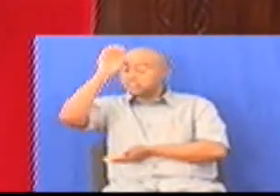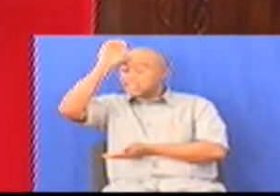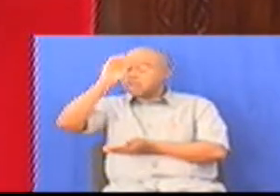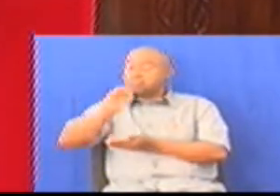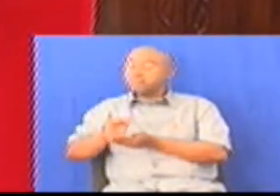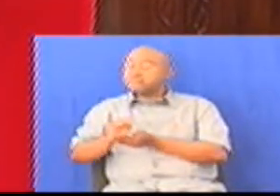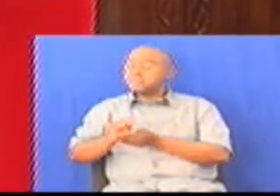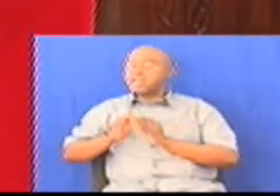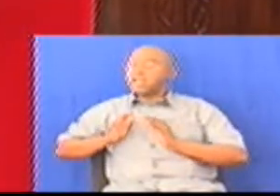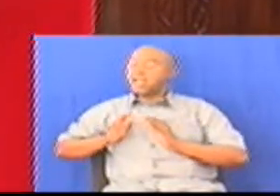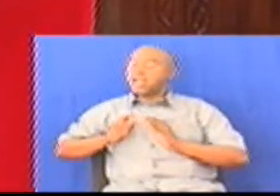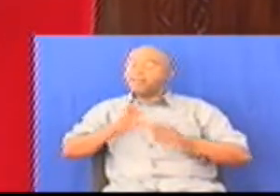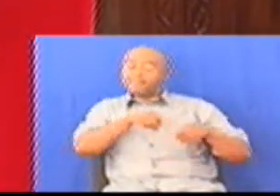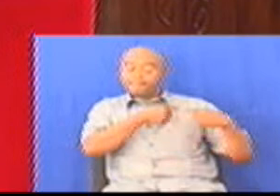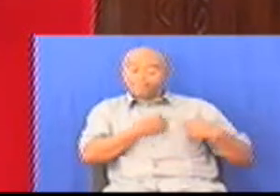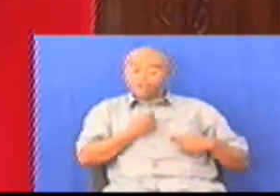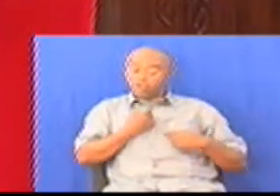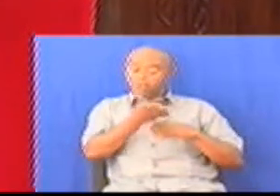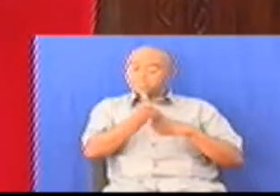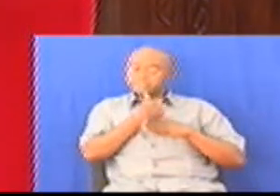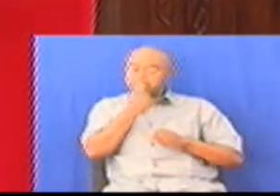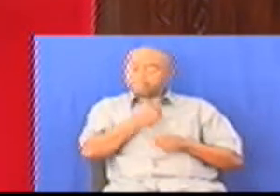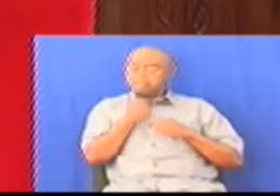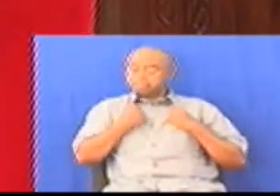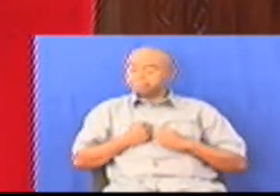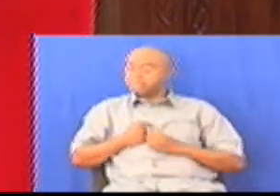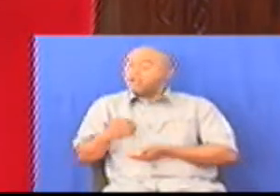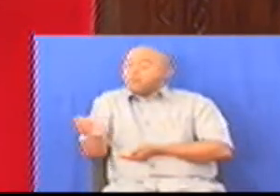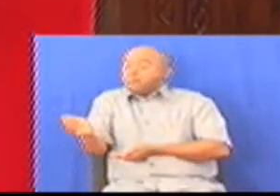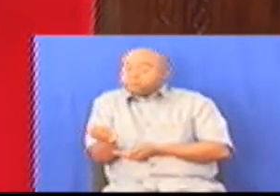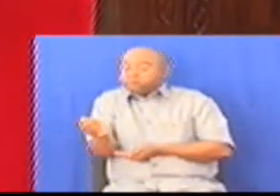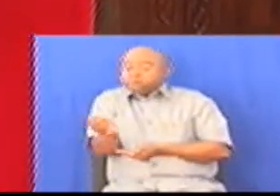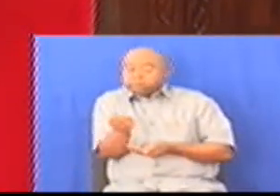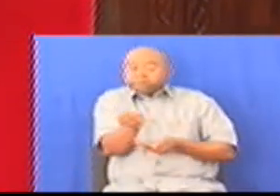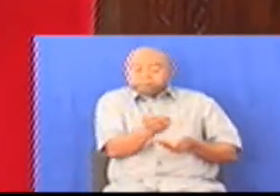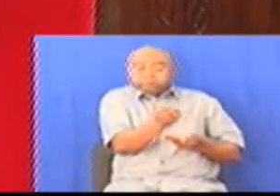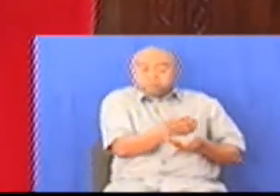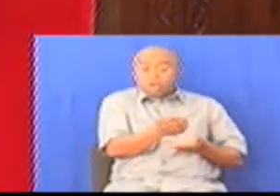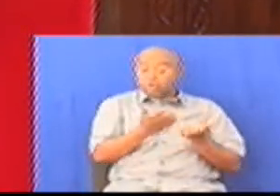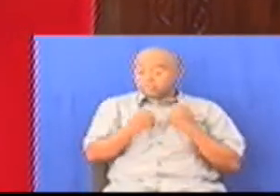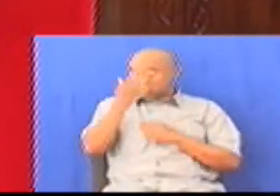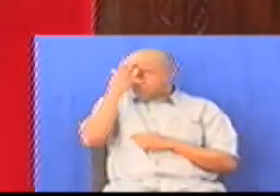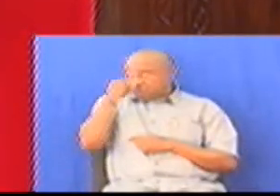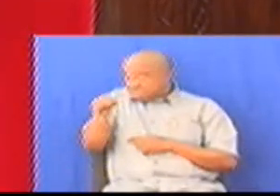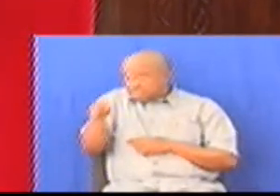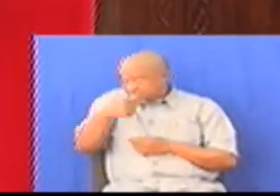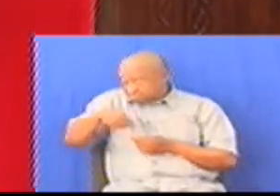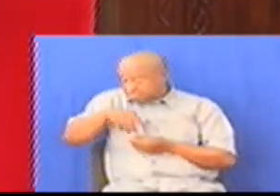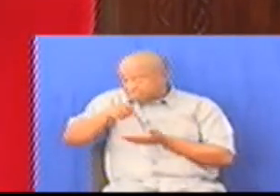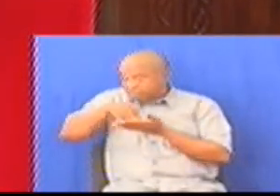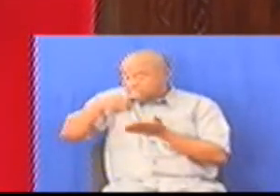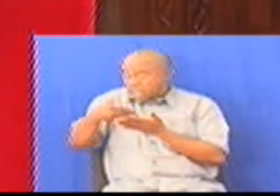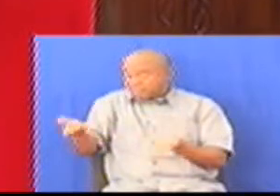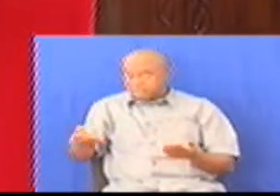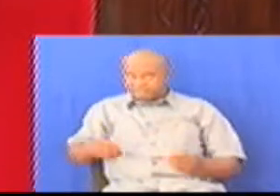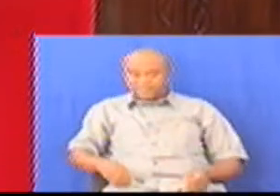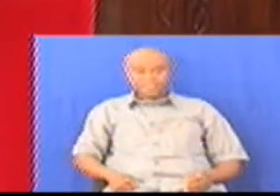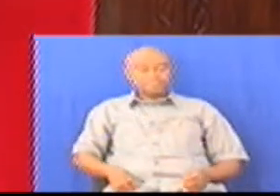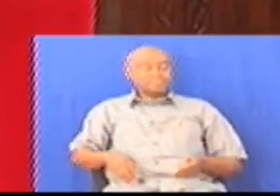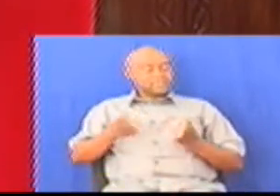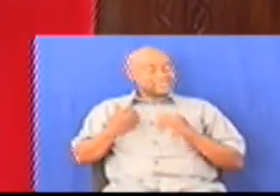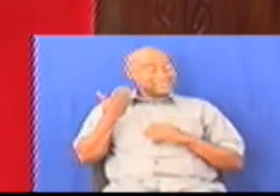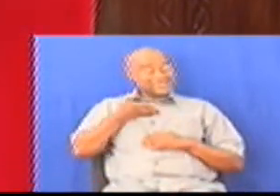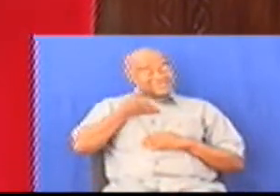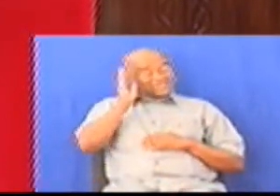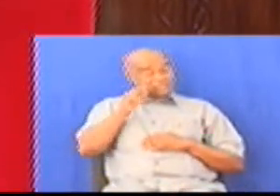ya mashirika hayo kufanya kazi kwa bidii ya kukusanya mapato na kuwa na ziada, kwa kuwa ziada hiyo haitawanufaisha. Kitendo ambacho serikali inakifanya